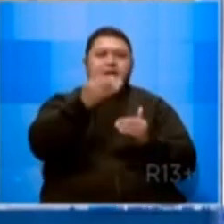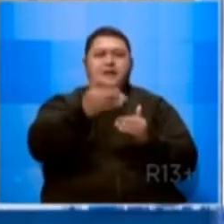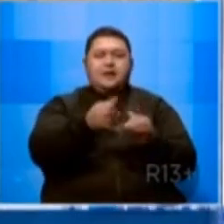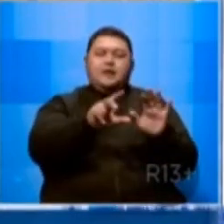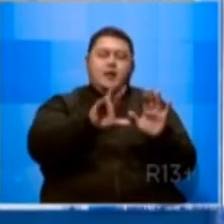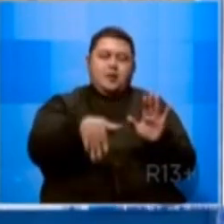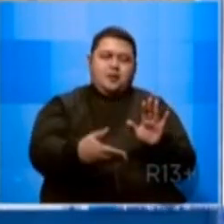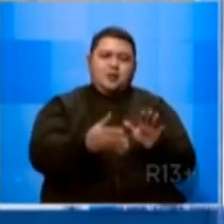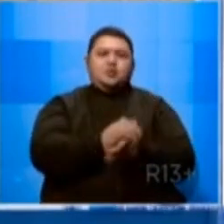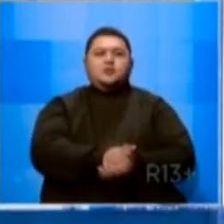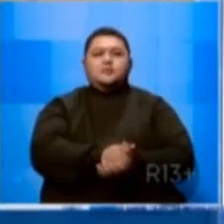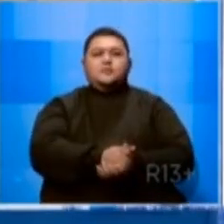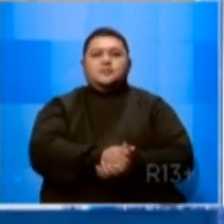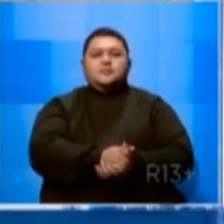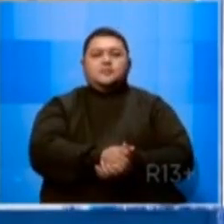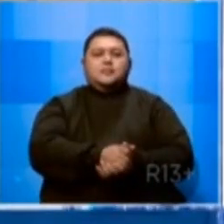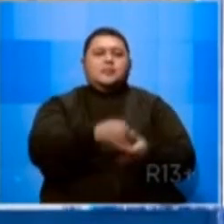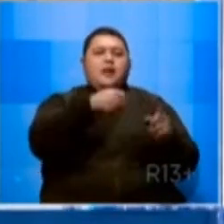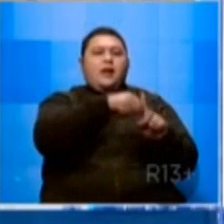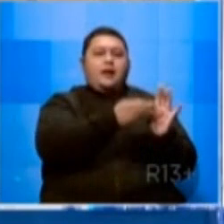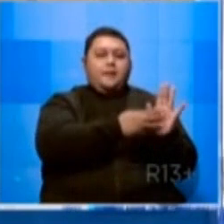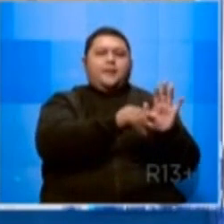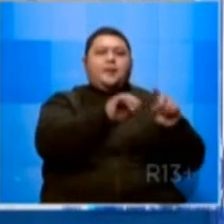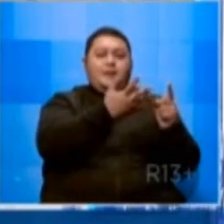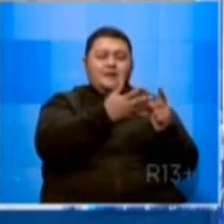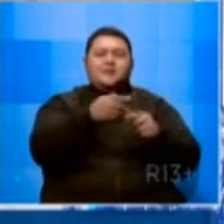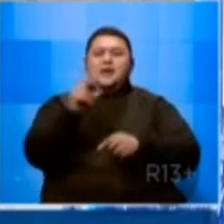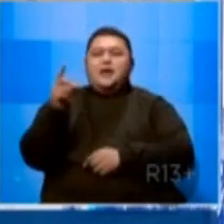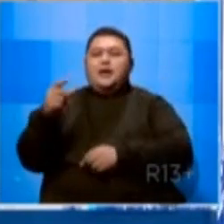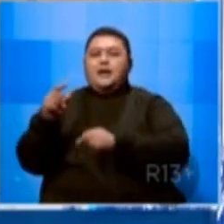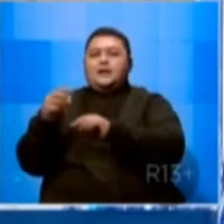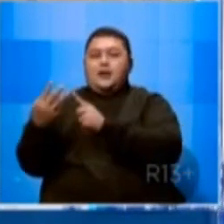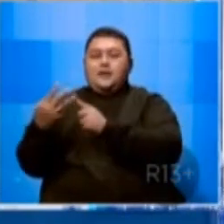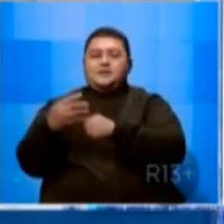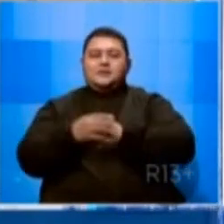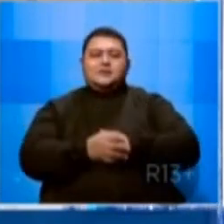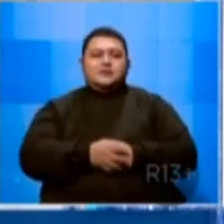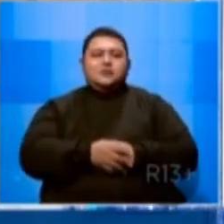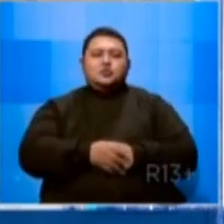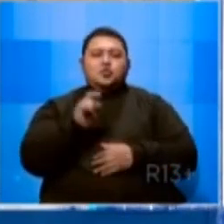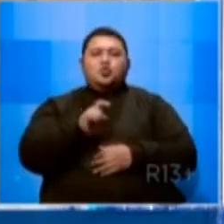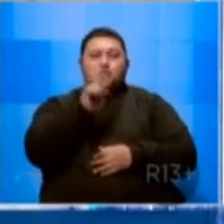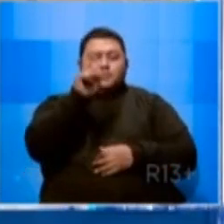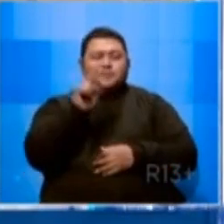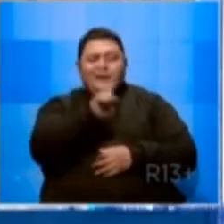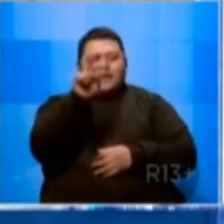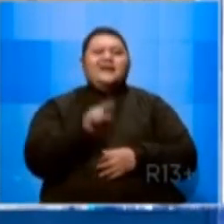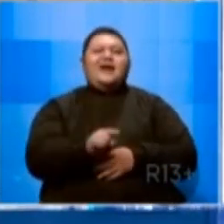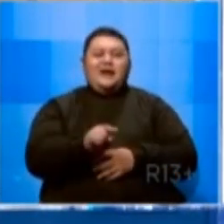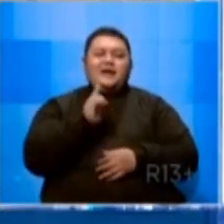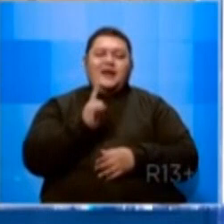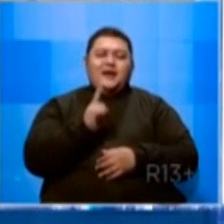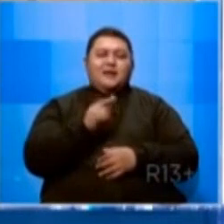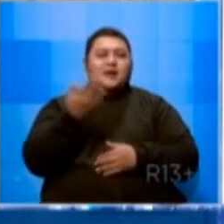km 15 RR 13 nah yang menarik begini ya tadi pertanyaan Happy bahwa RR ini kan